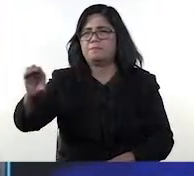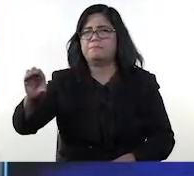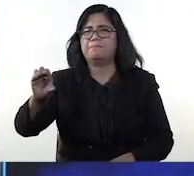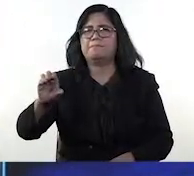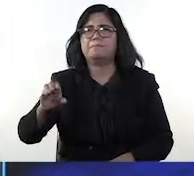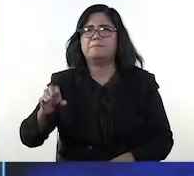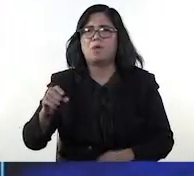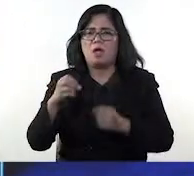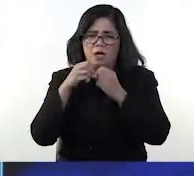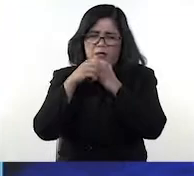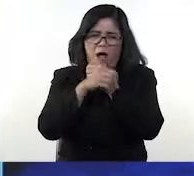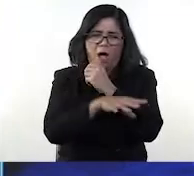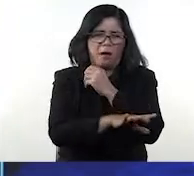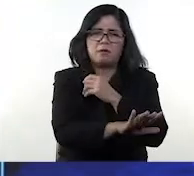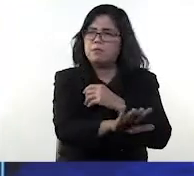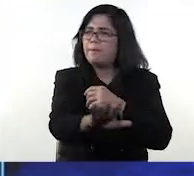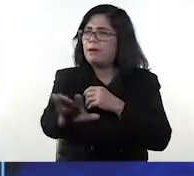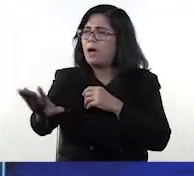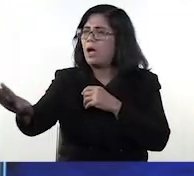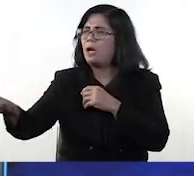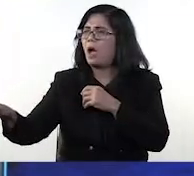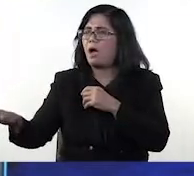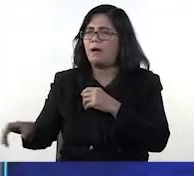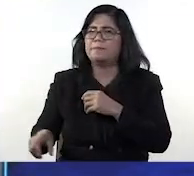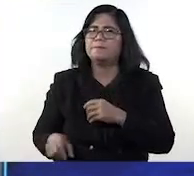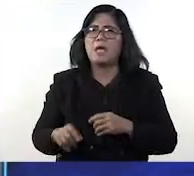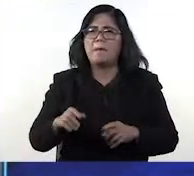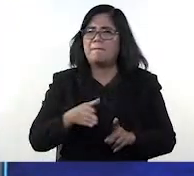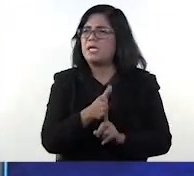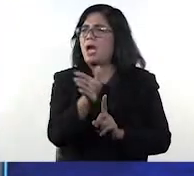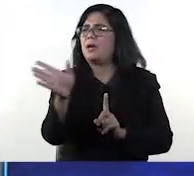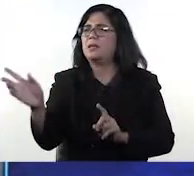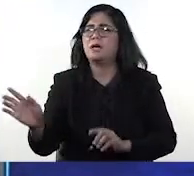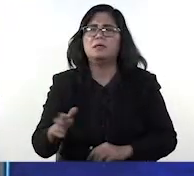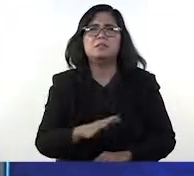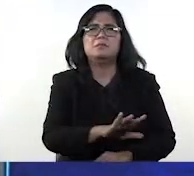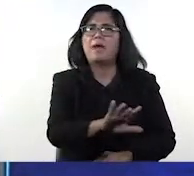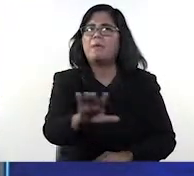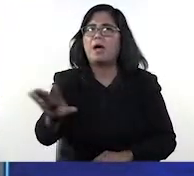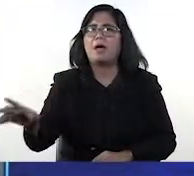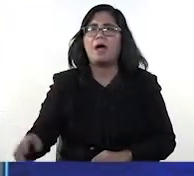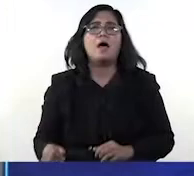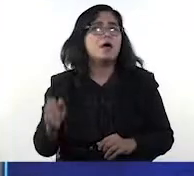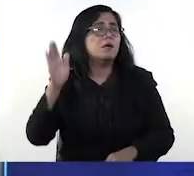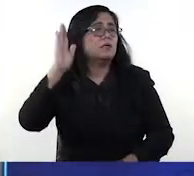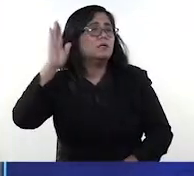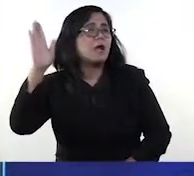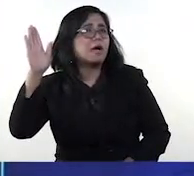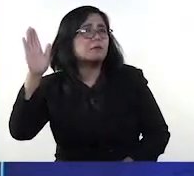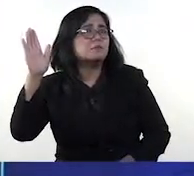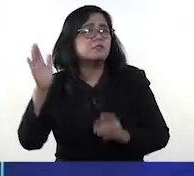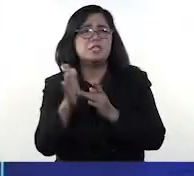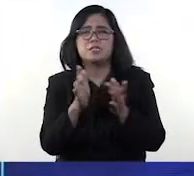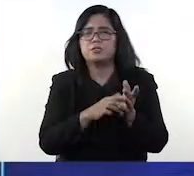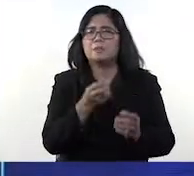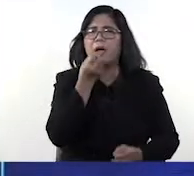Hai abla Deeply darah dimana-mana Hai penghianatan dimana-mana Hai tapi dengar apa